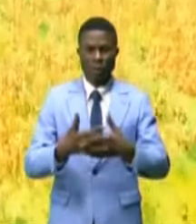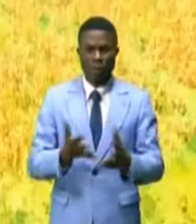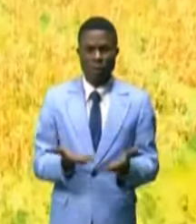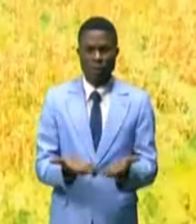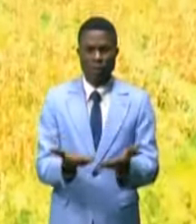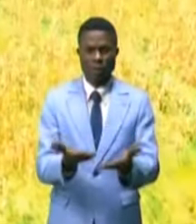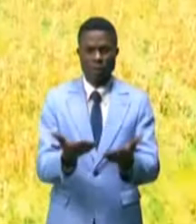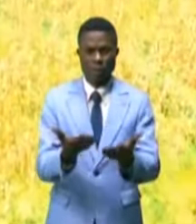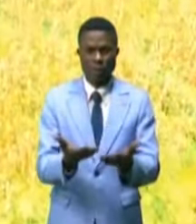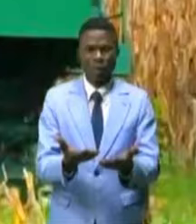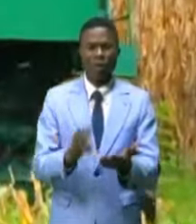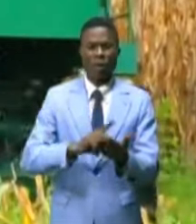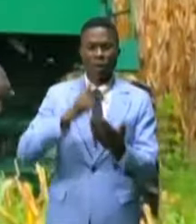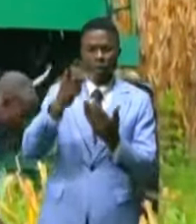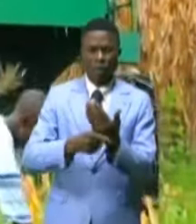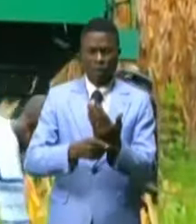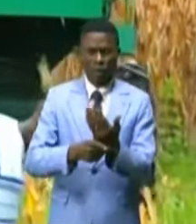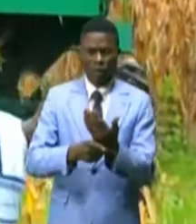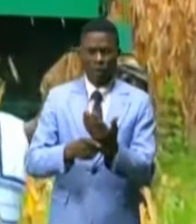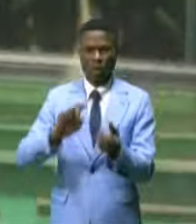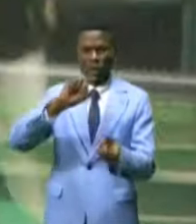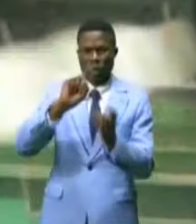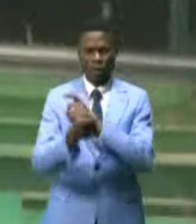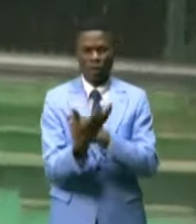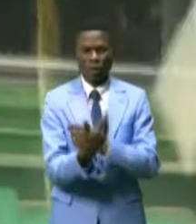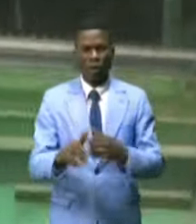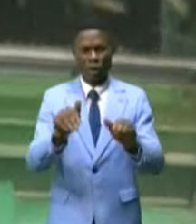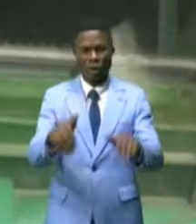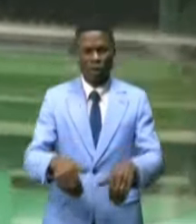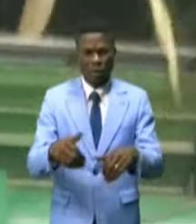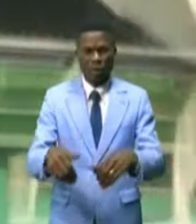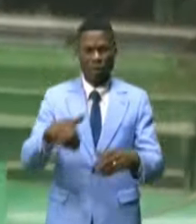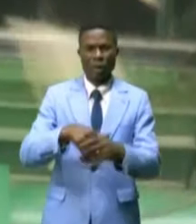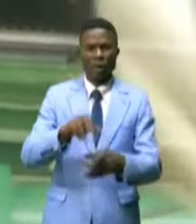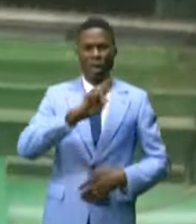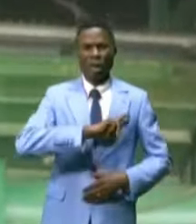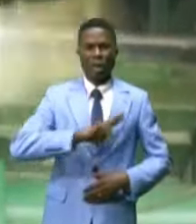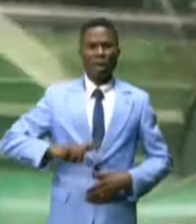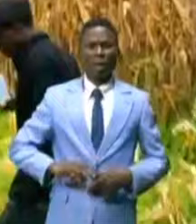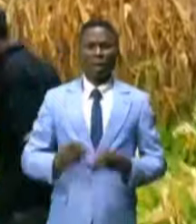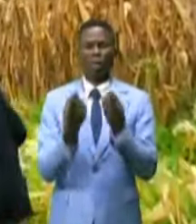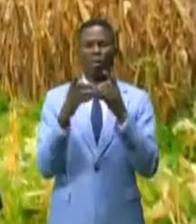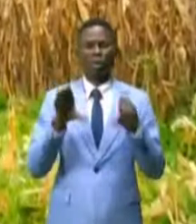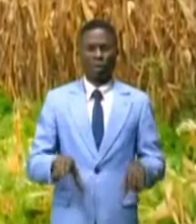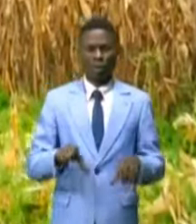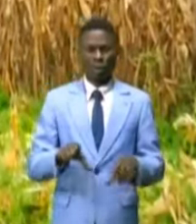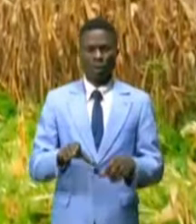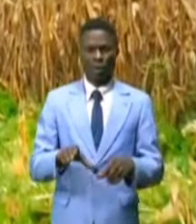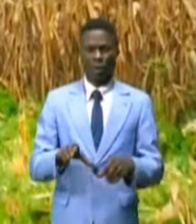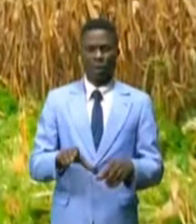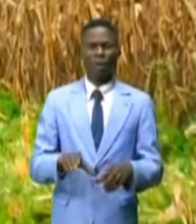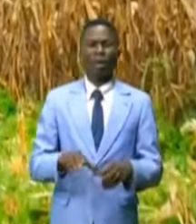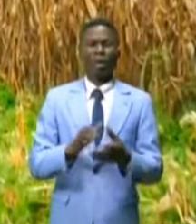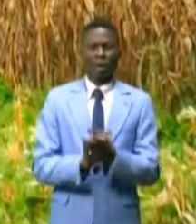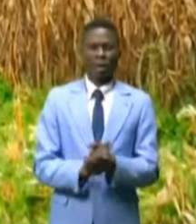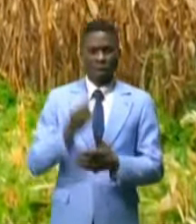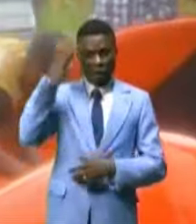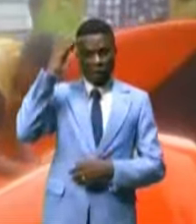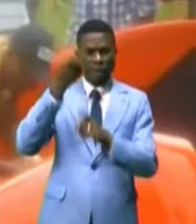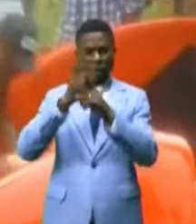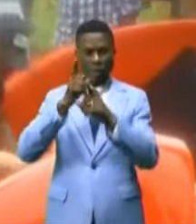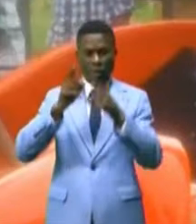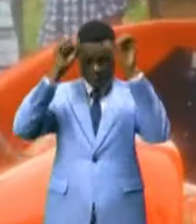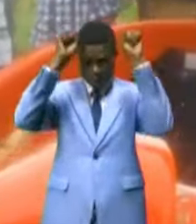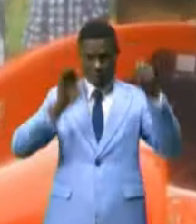Dans le cadre de l'agenda de transformation agricole en République démocratique du Congo, ATA-RDC, initié par le président